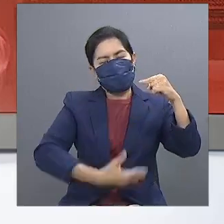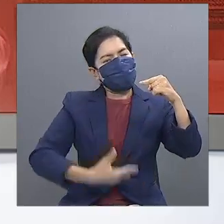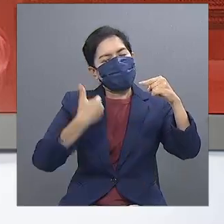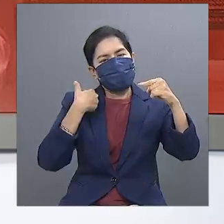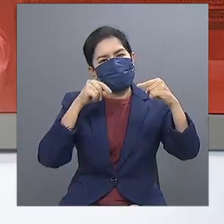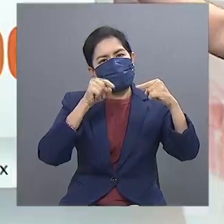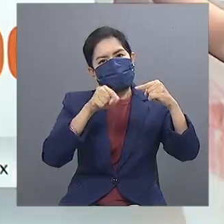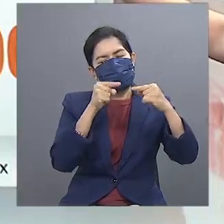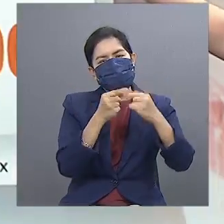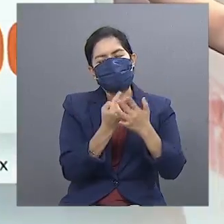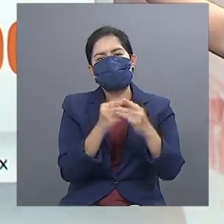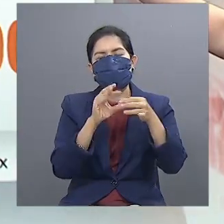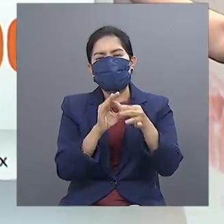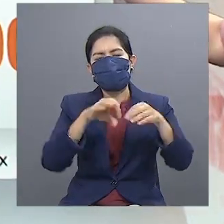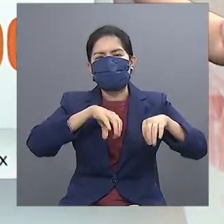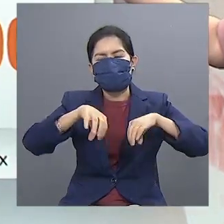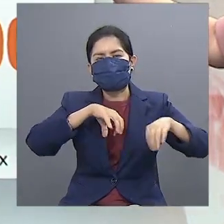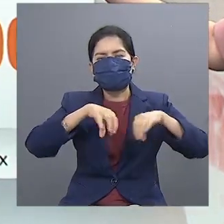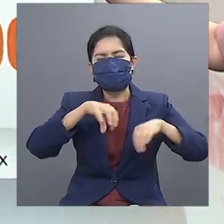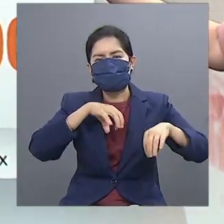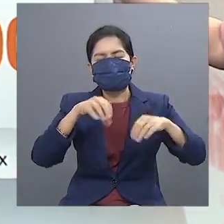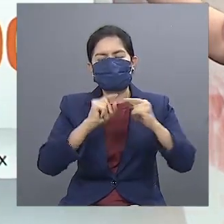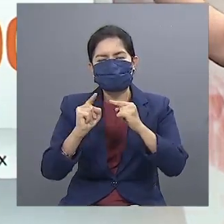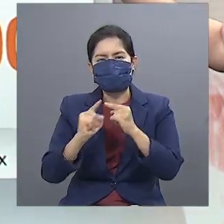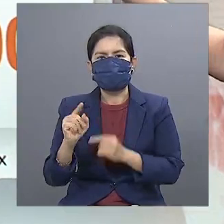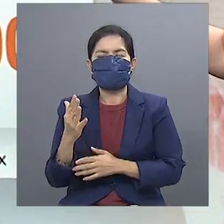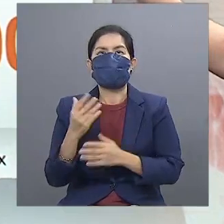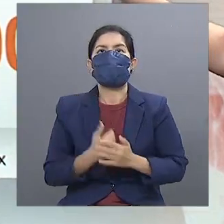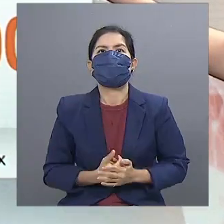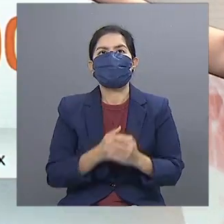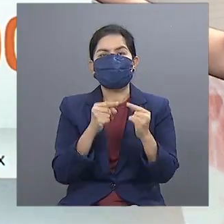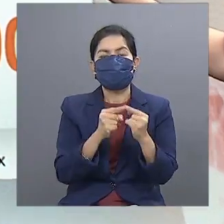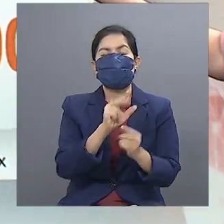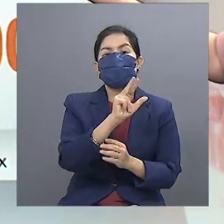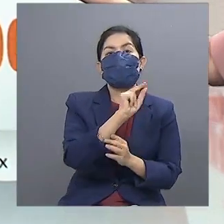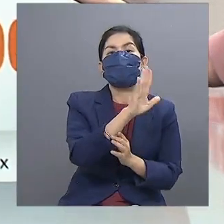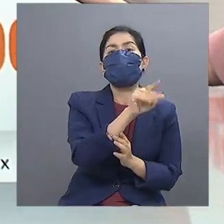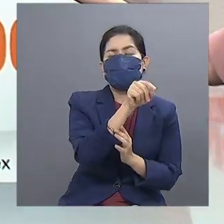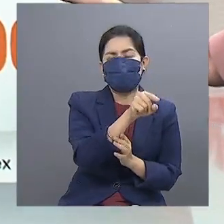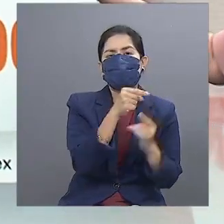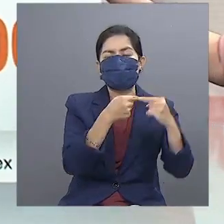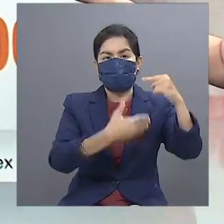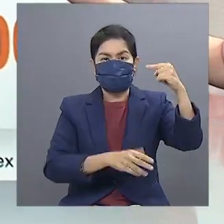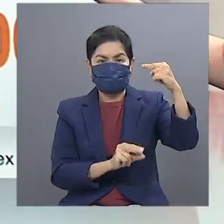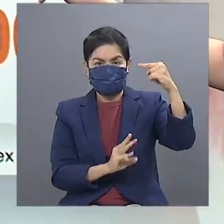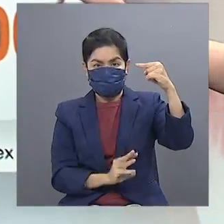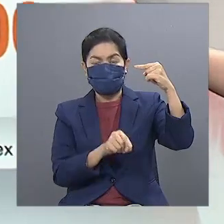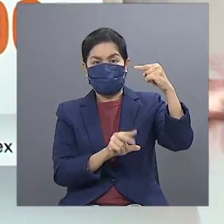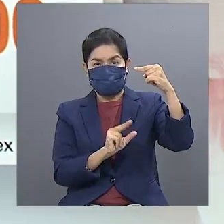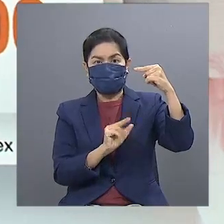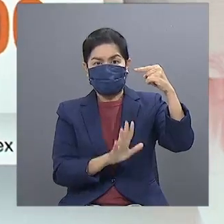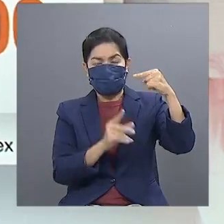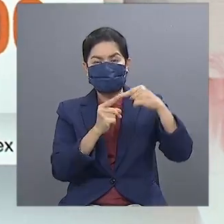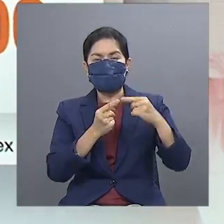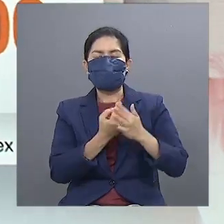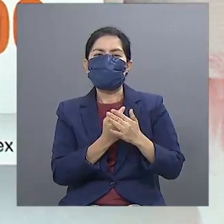อันดับที่ได้คือ35จากทั้งหมด36ประเทศแล้วเขาเป็นเพียงประเทศเดียวในภูมิภาคนี้นะคะที่ไม่ได้รับรองกร